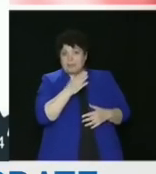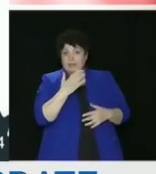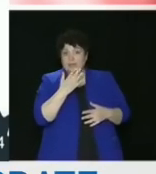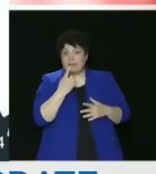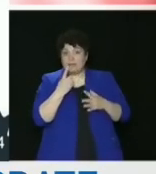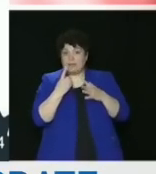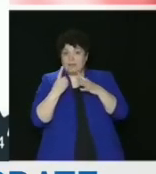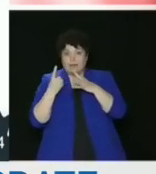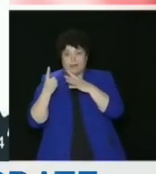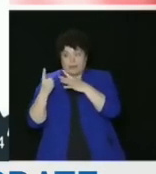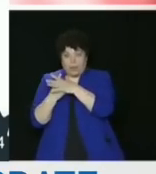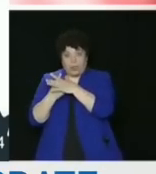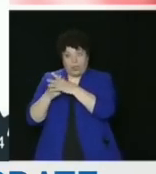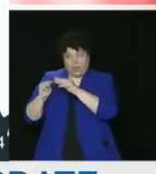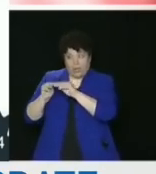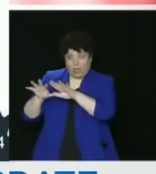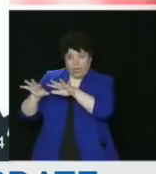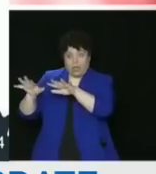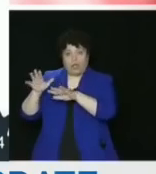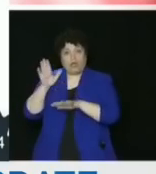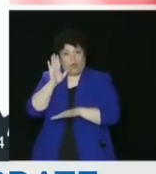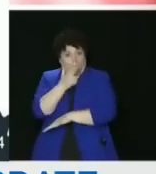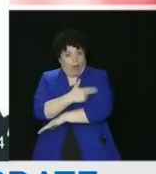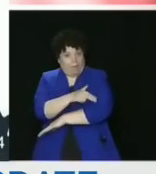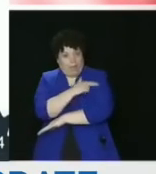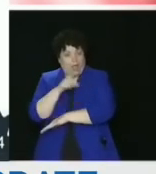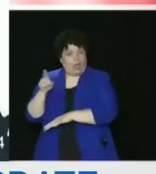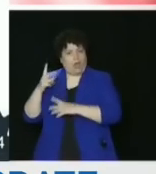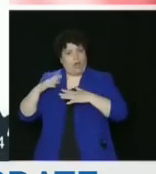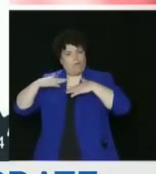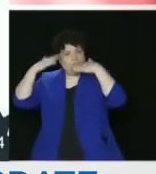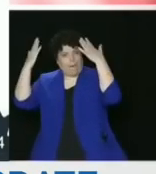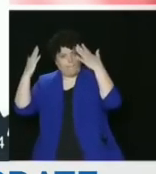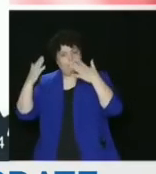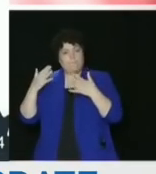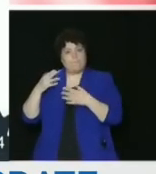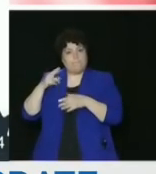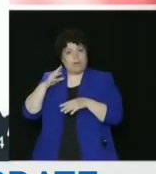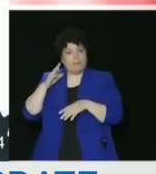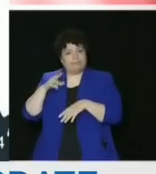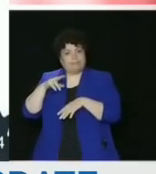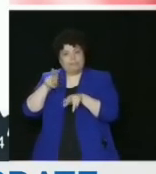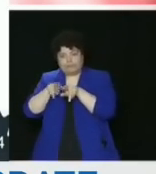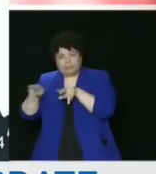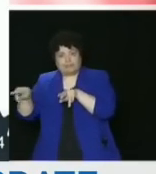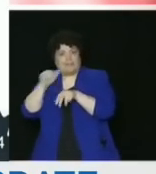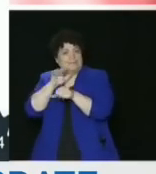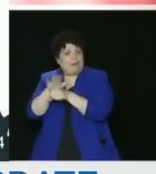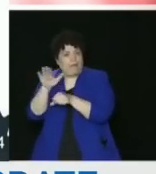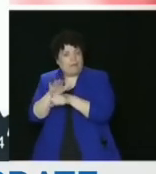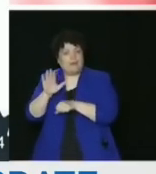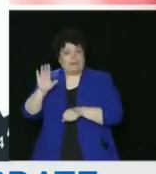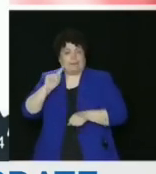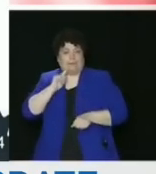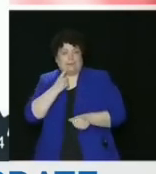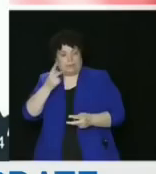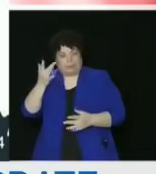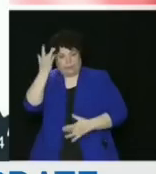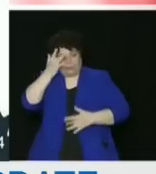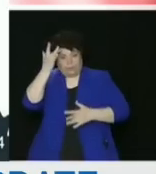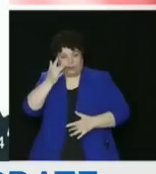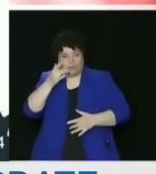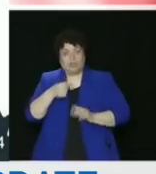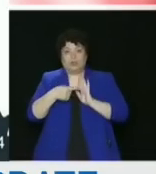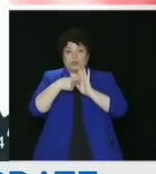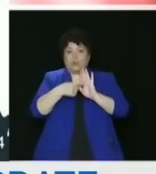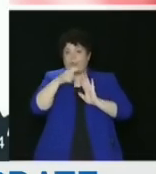threaten les healthcare scénarios capacity, présentés sur the cette scenarios diapositive shown on this montrent des slide show projections projections liées of à hospitalized l'hospitalisation. cases. C'est la ligne That's